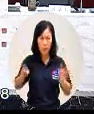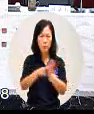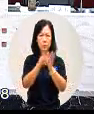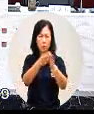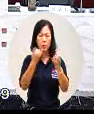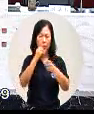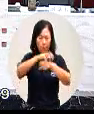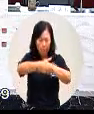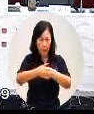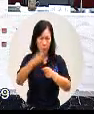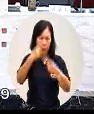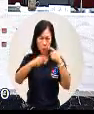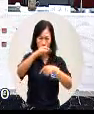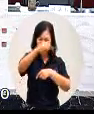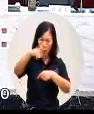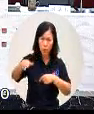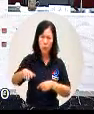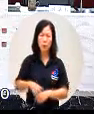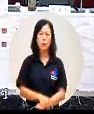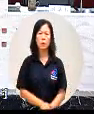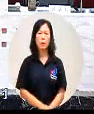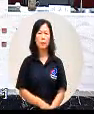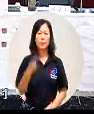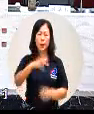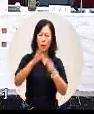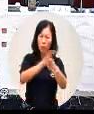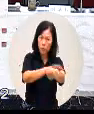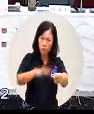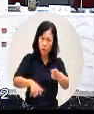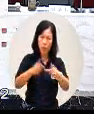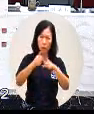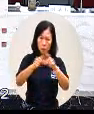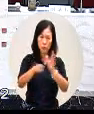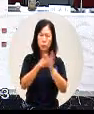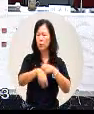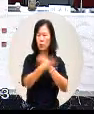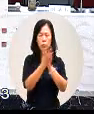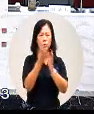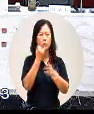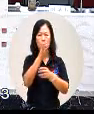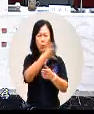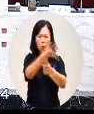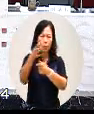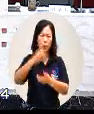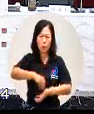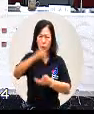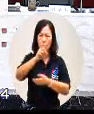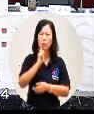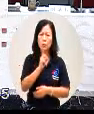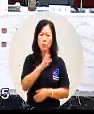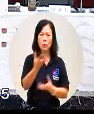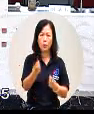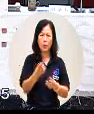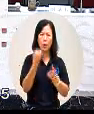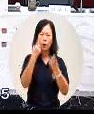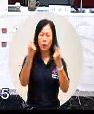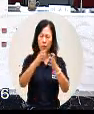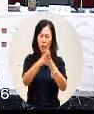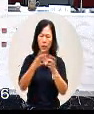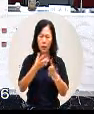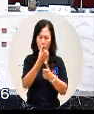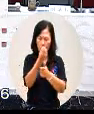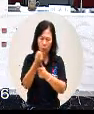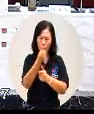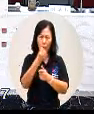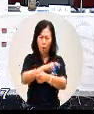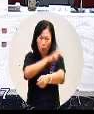括鼓山区甲左营区的议员，无一个无去提到讲总量管制的啊，